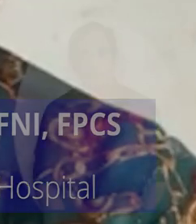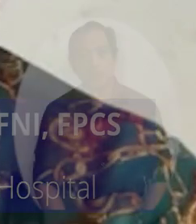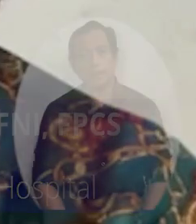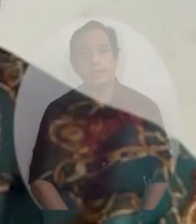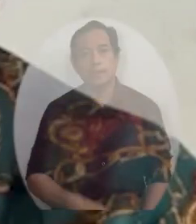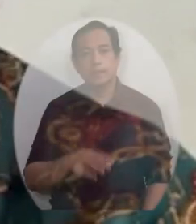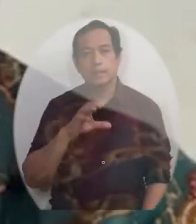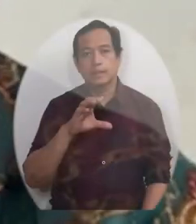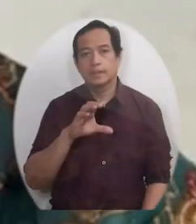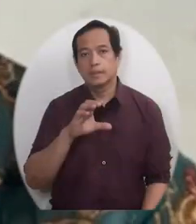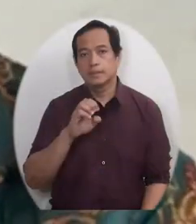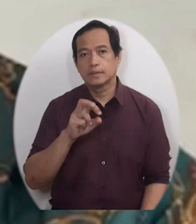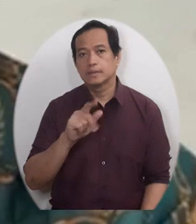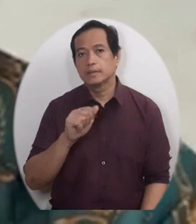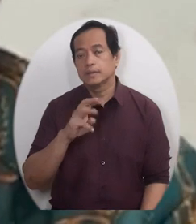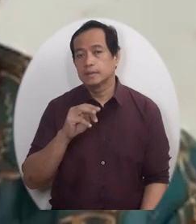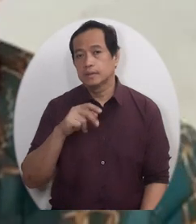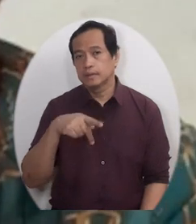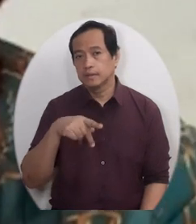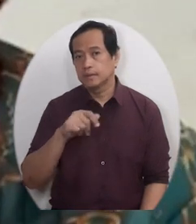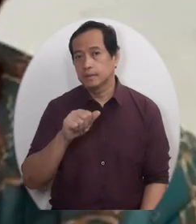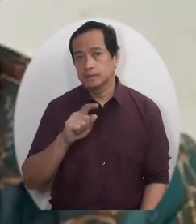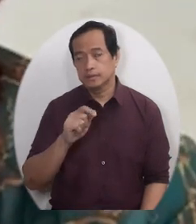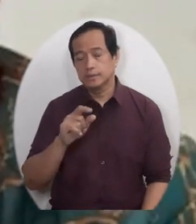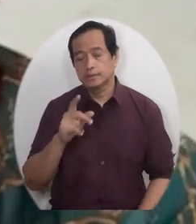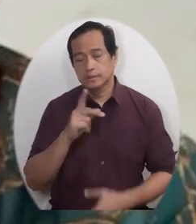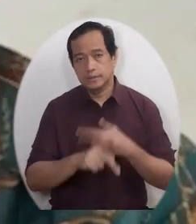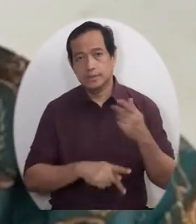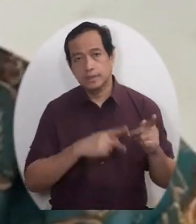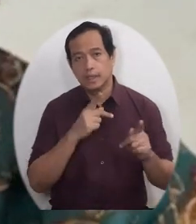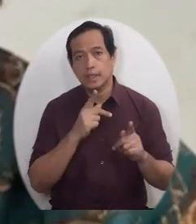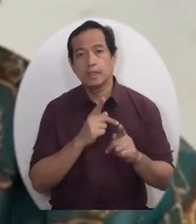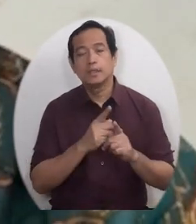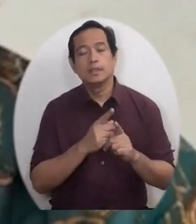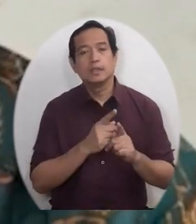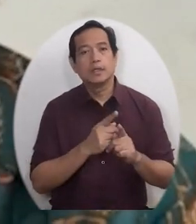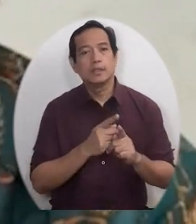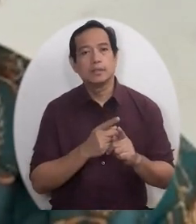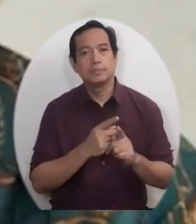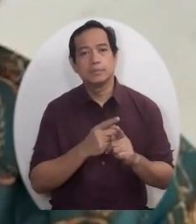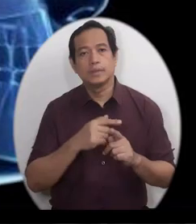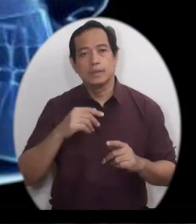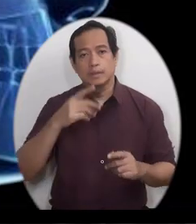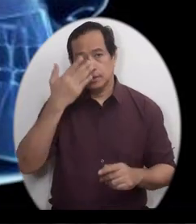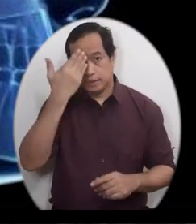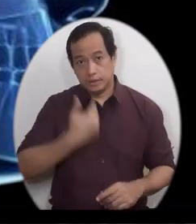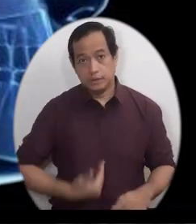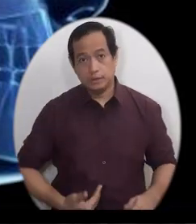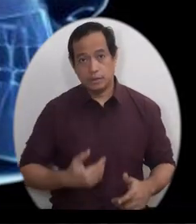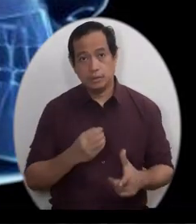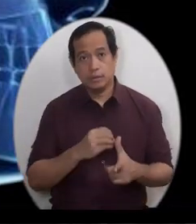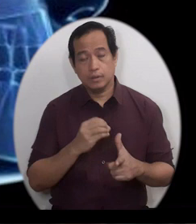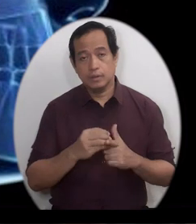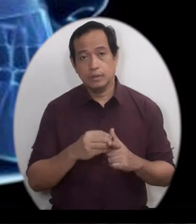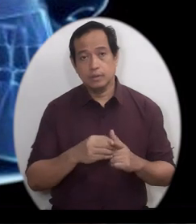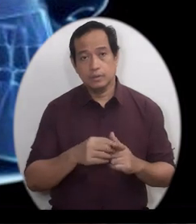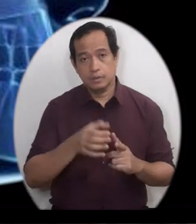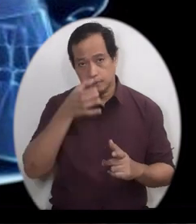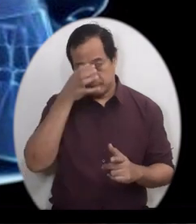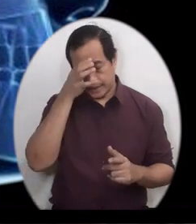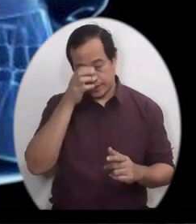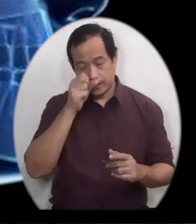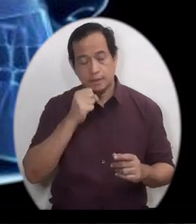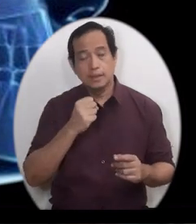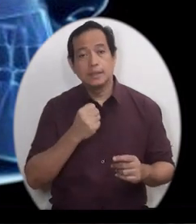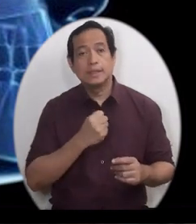Ang cerebral infarction ay isang uri ng stroke or brain attack. Ang nangyayari po dito ay nagkakaroon